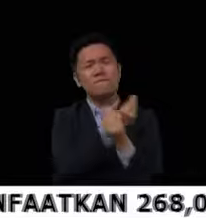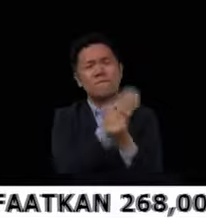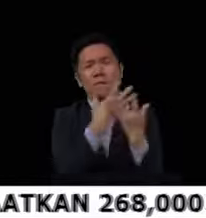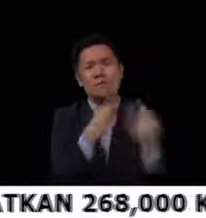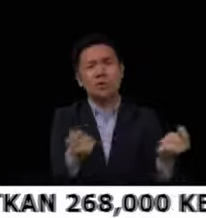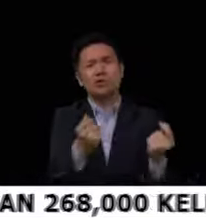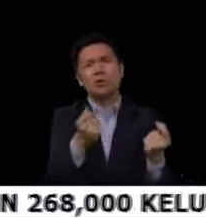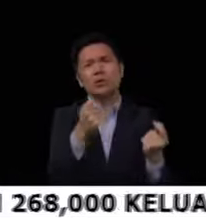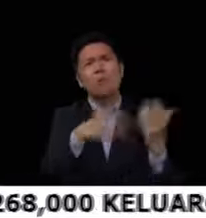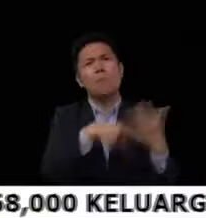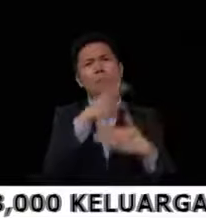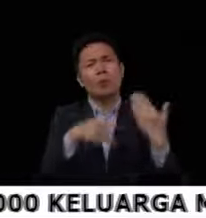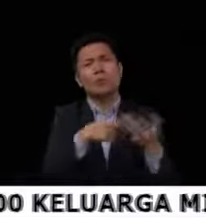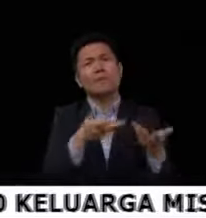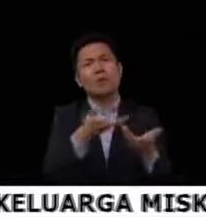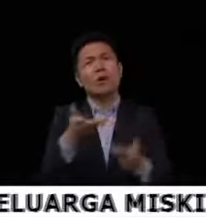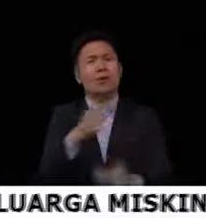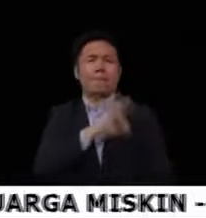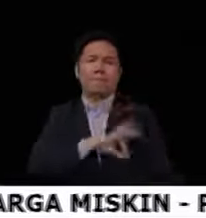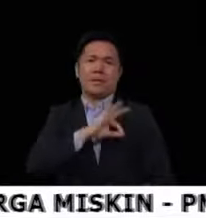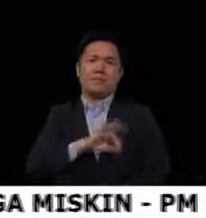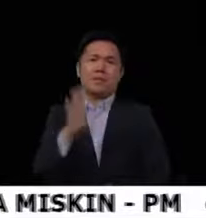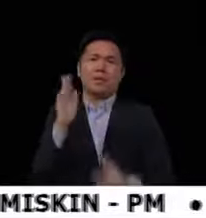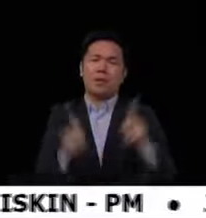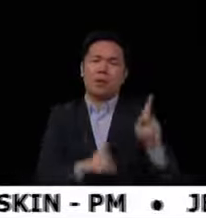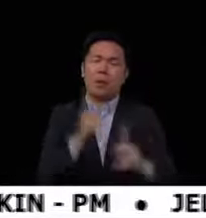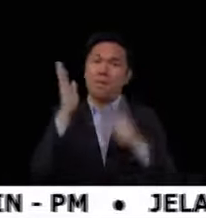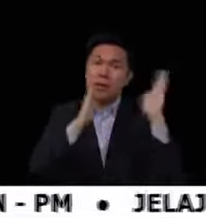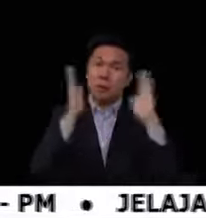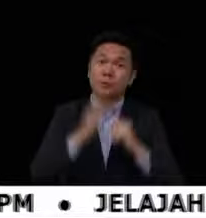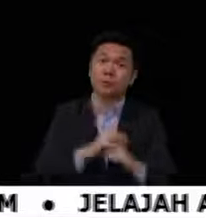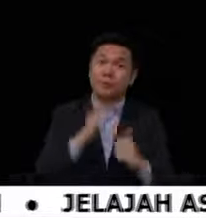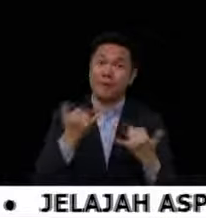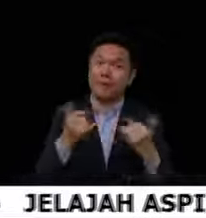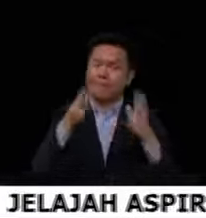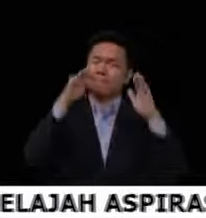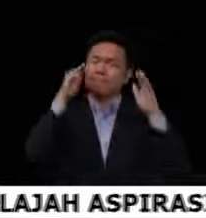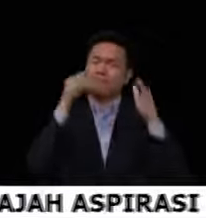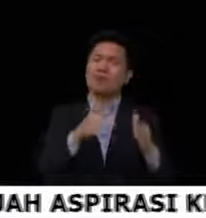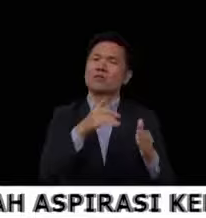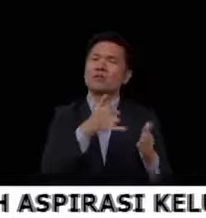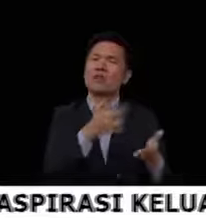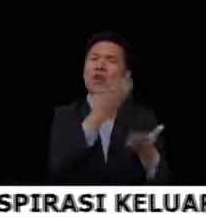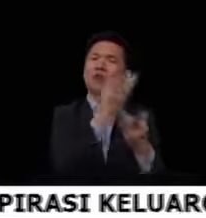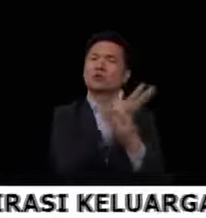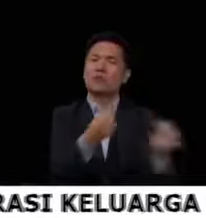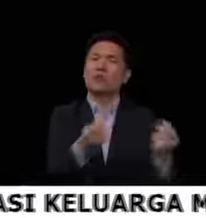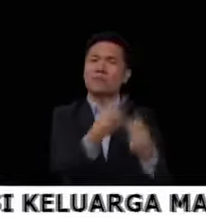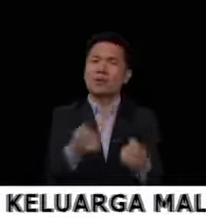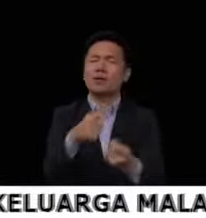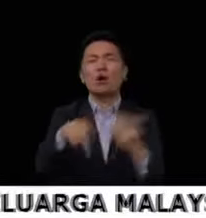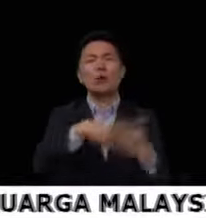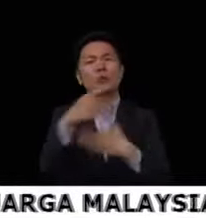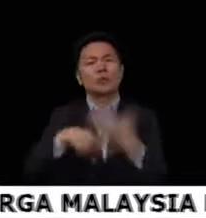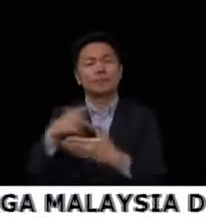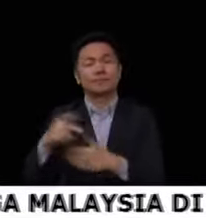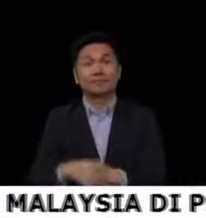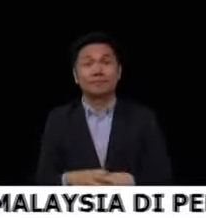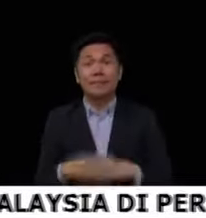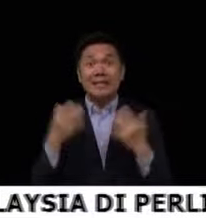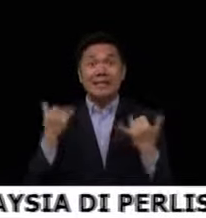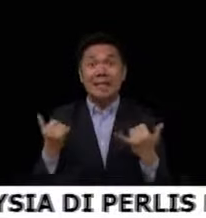kita padahal itu fokus kita sekarang ini tapi dari segi secara umum prinsipnya memang